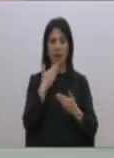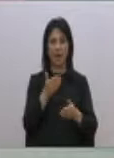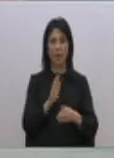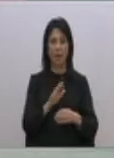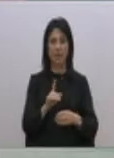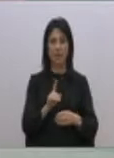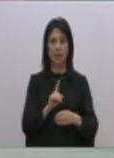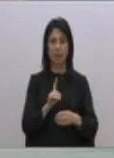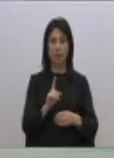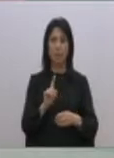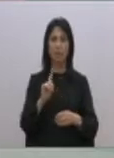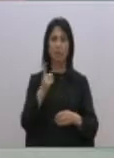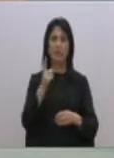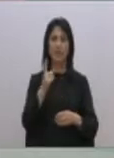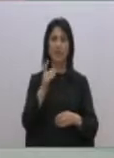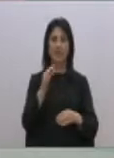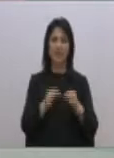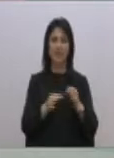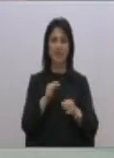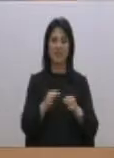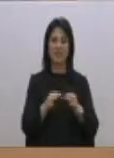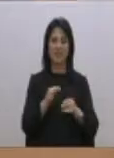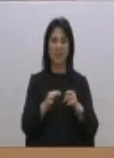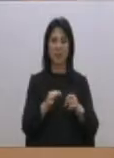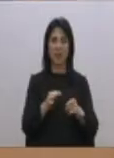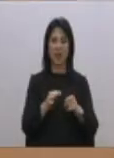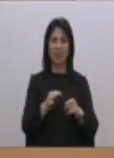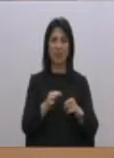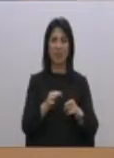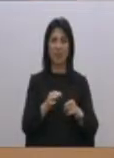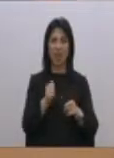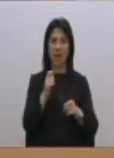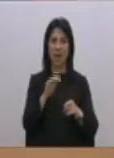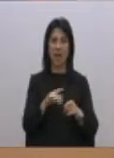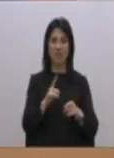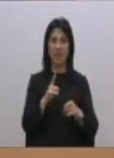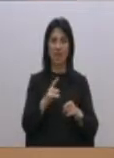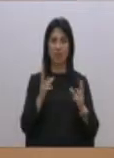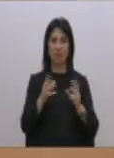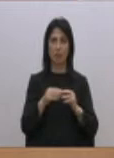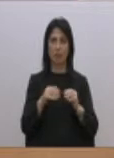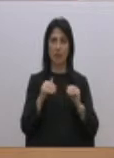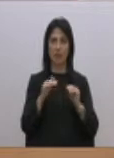რომ პირველი ინსტანციის სასამართლოს აქტს რატომ